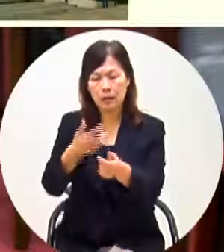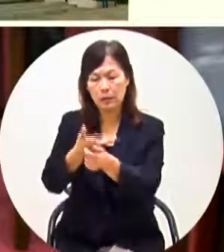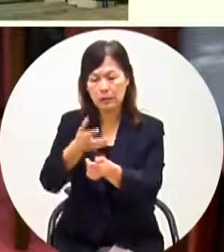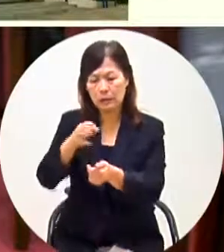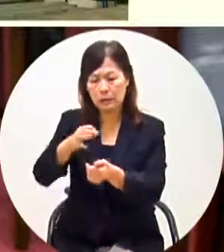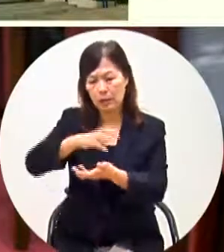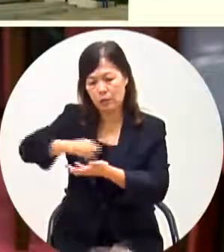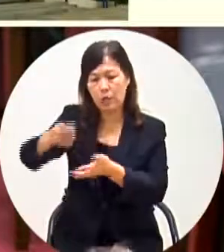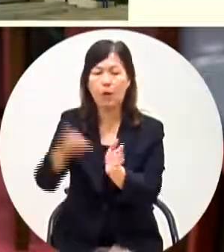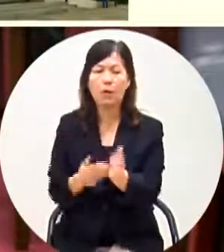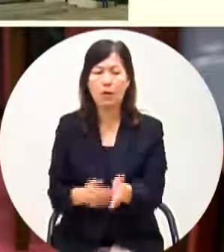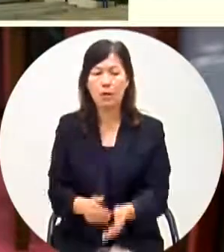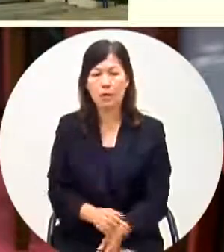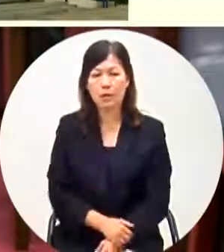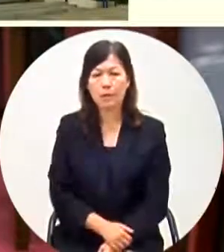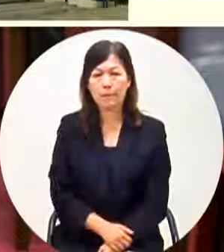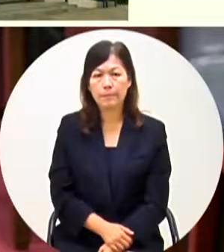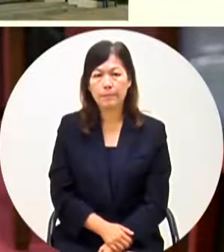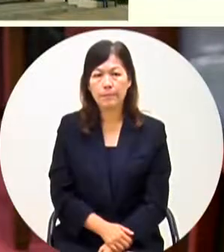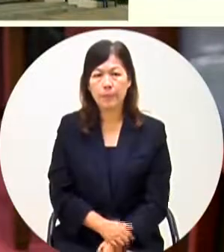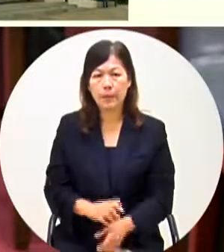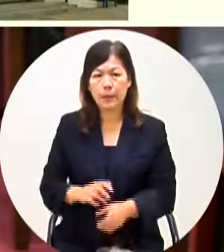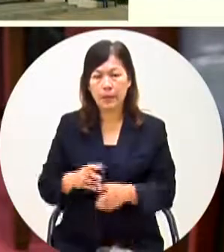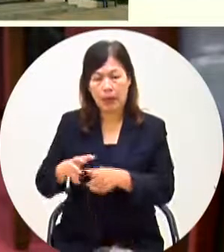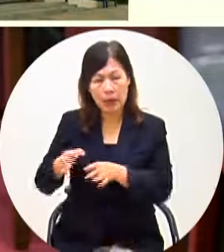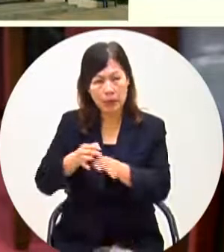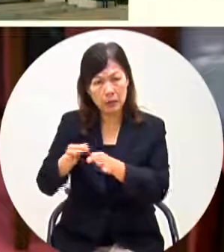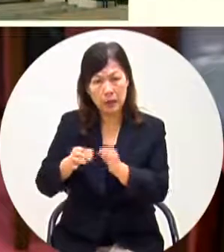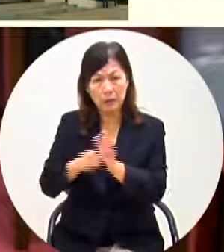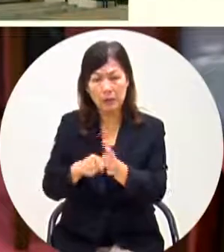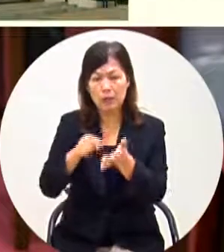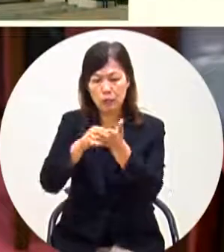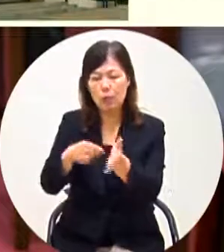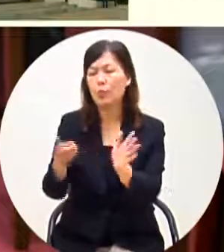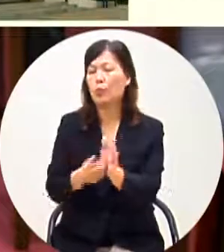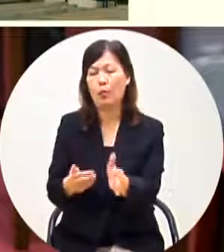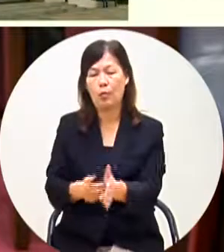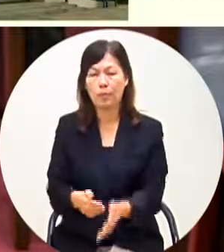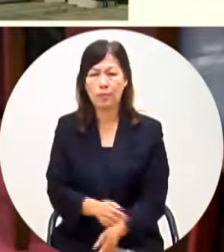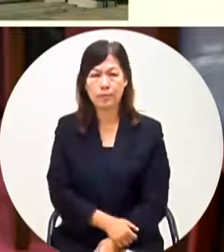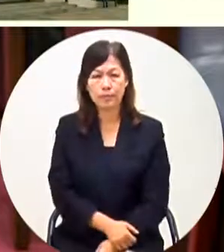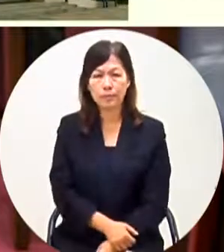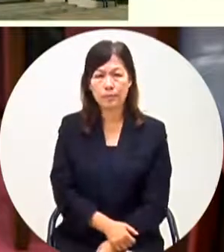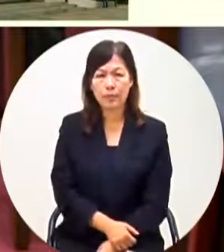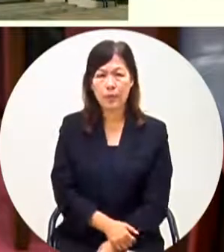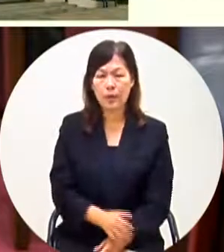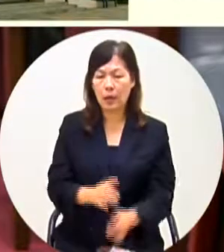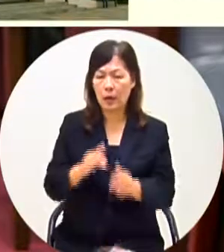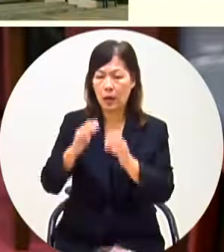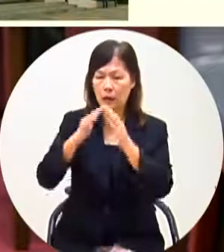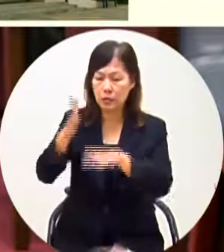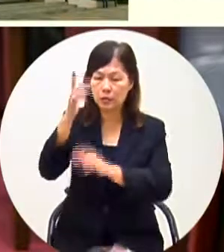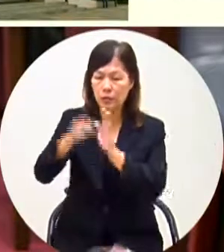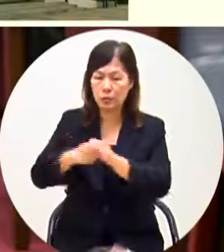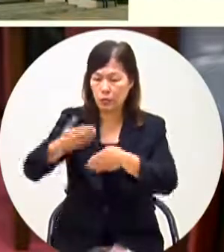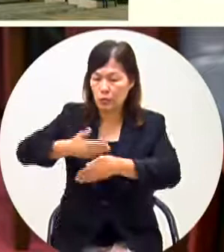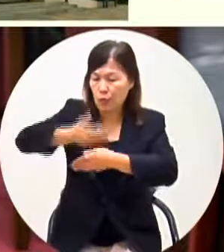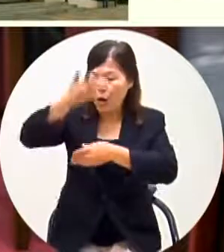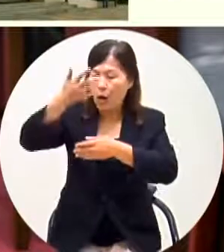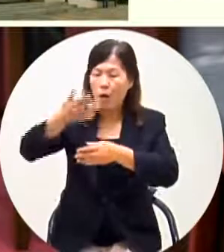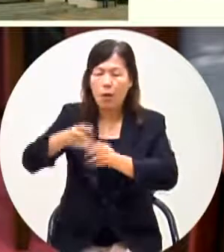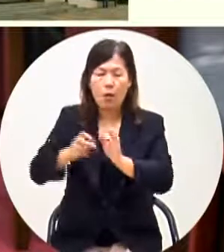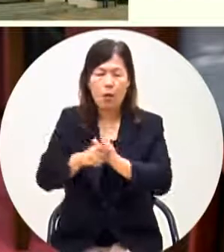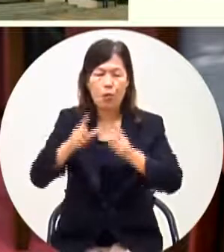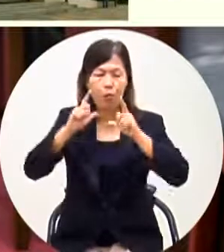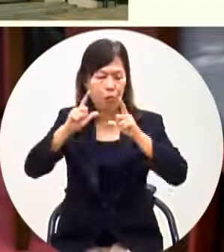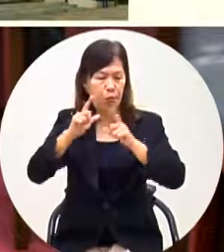安的包厢千块啊已经清造啊，安的市政府已经落成，洋洋洒洒。揭牌典礼已经结